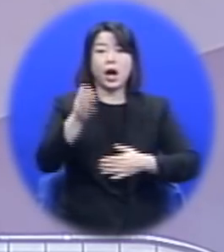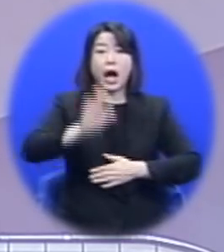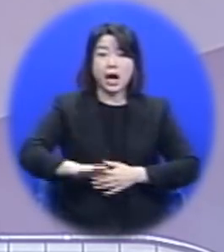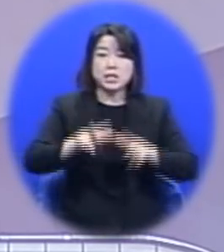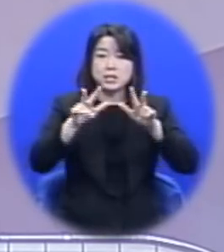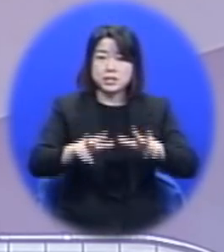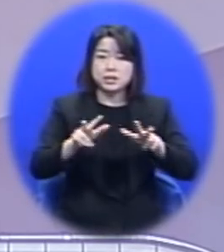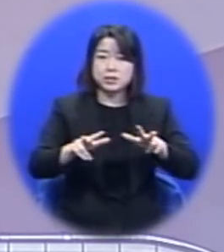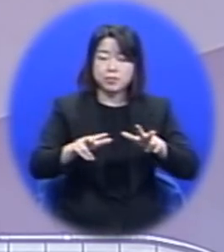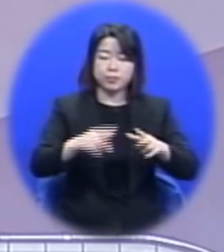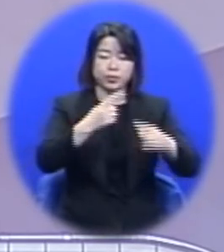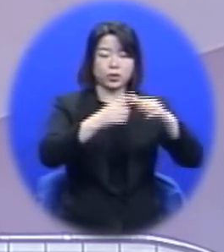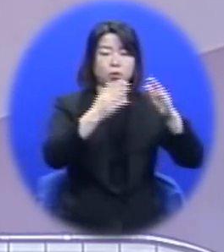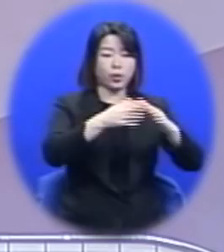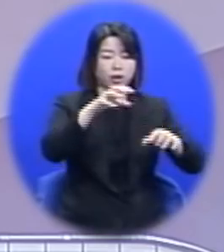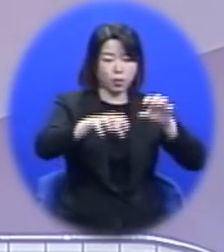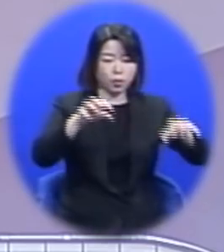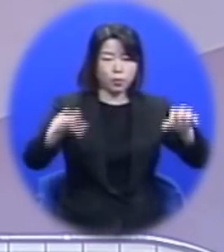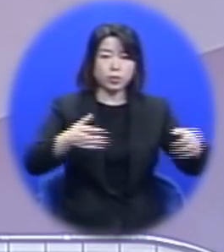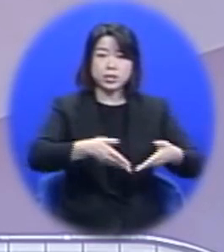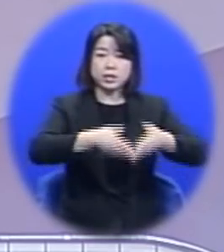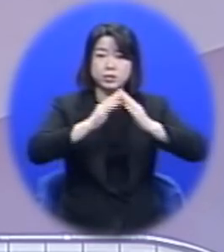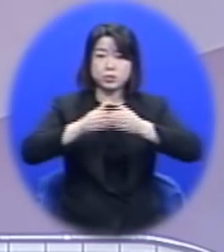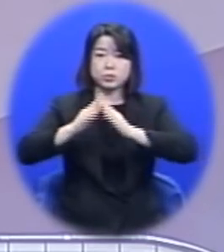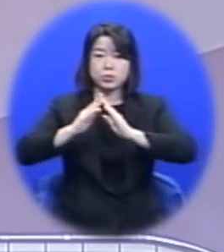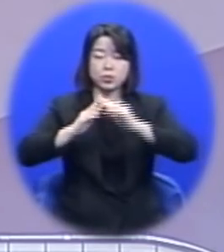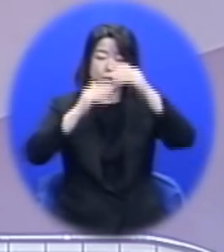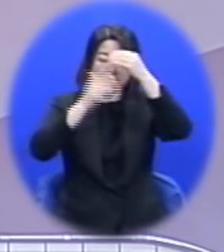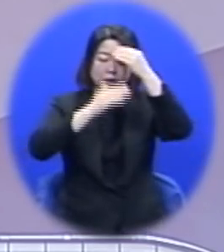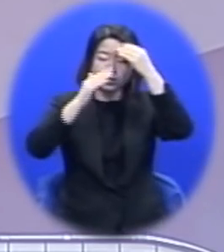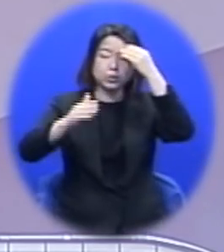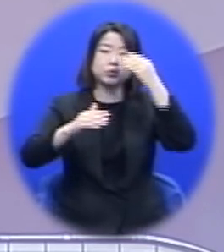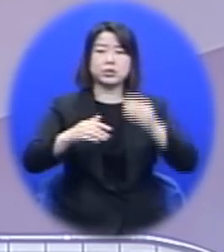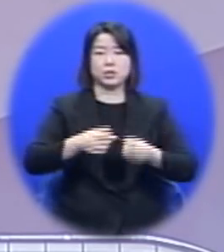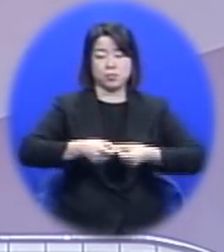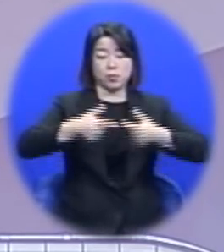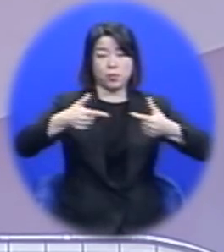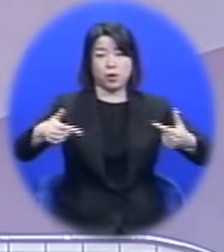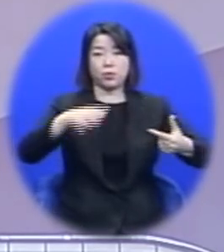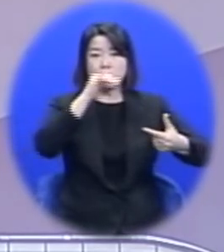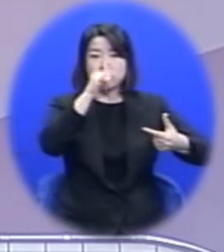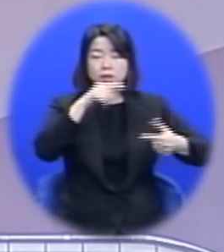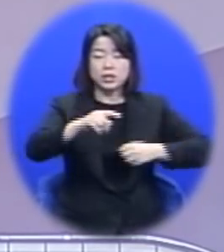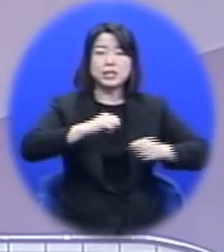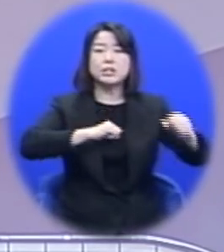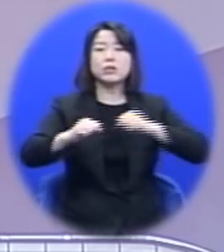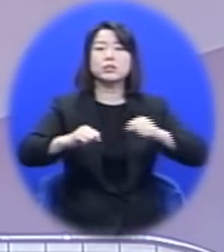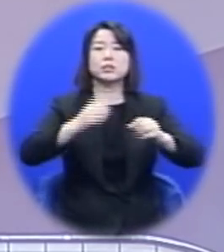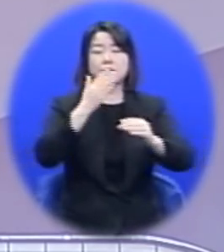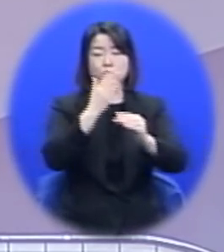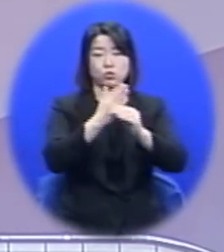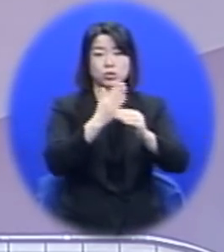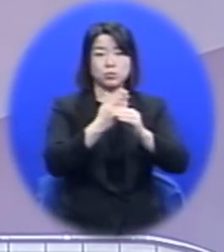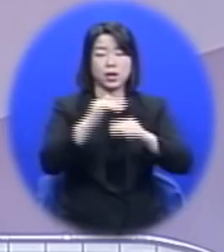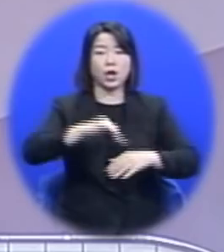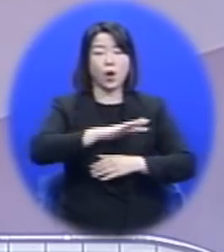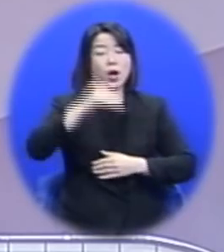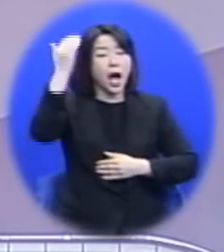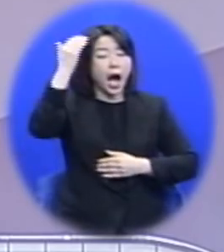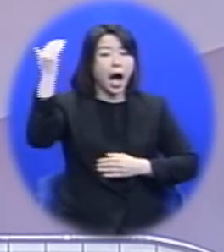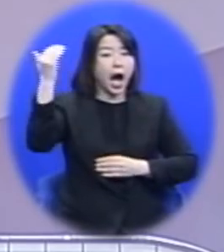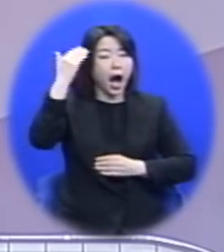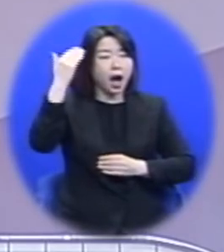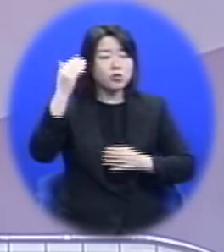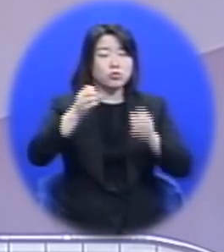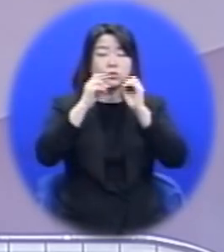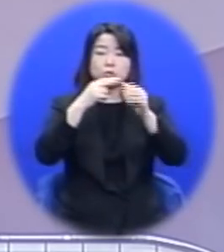교회가 곳곳에 세워지고 그리고 성도들이 늘어나고 있습니다. 이 역사의 중심에 우리 한국인 선교사